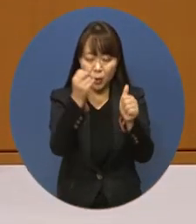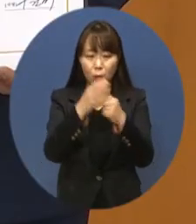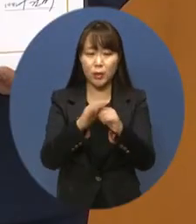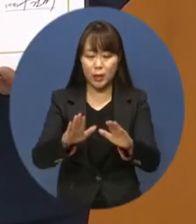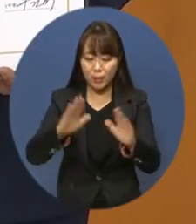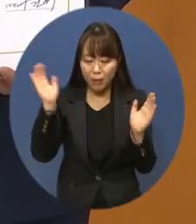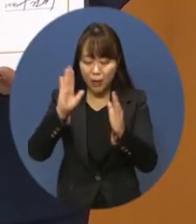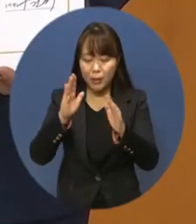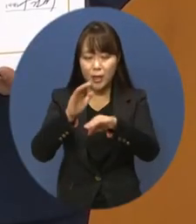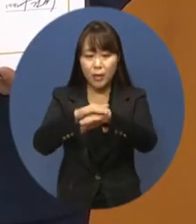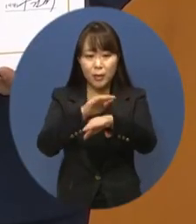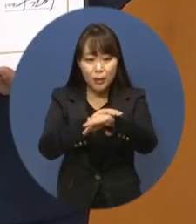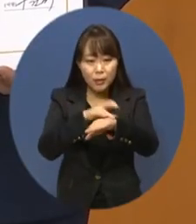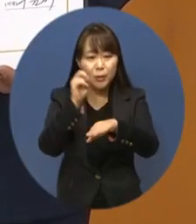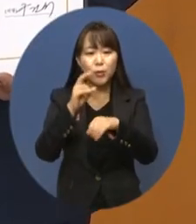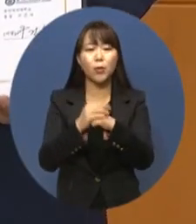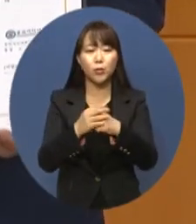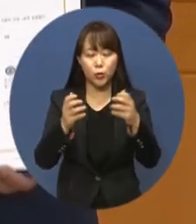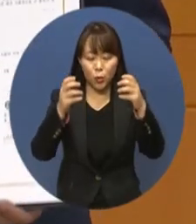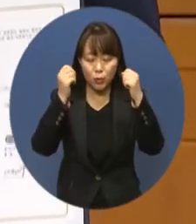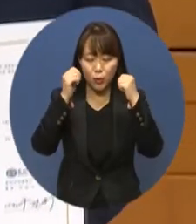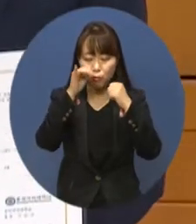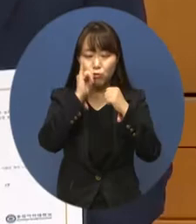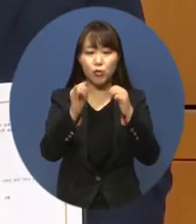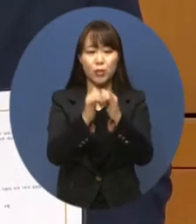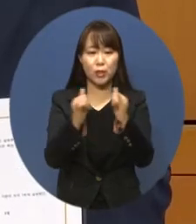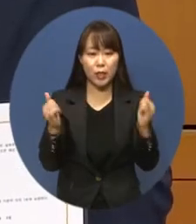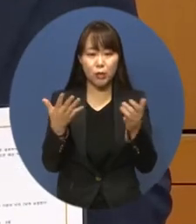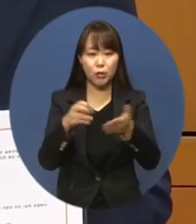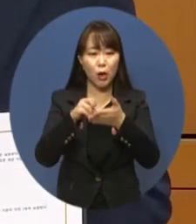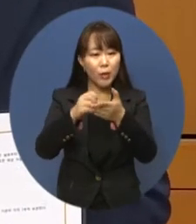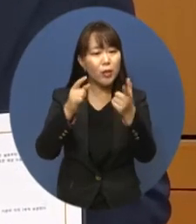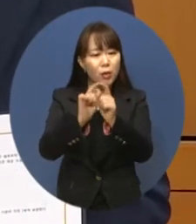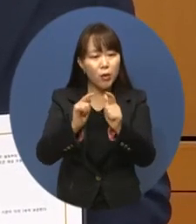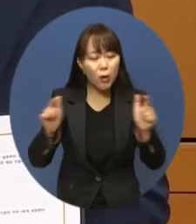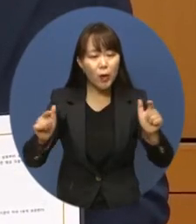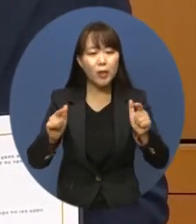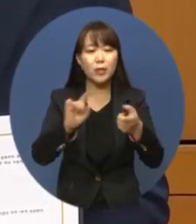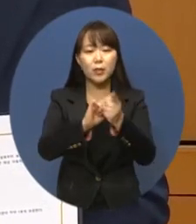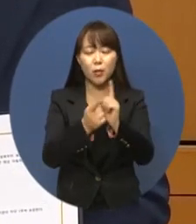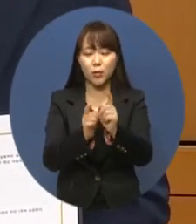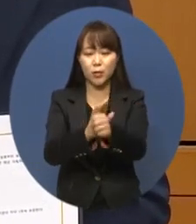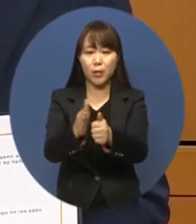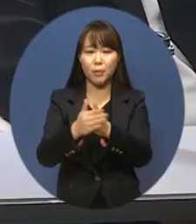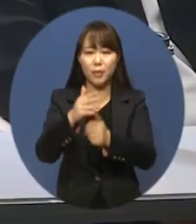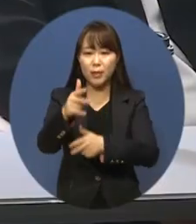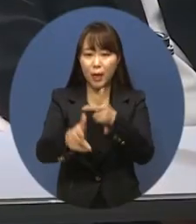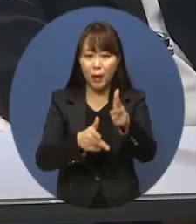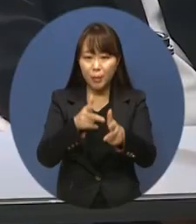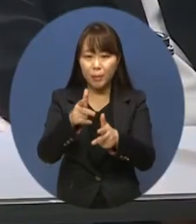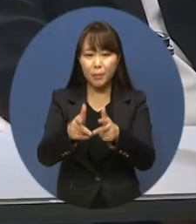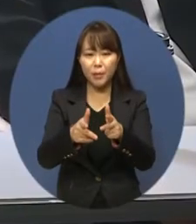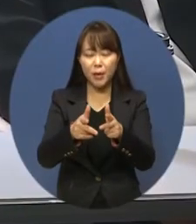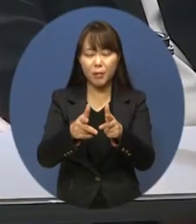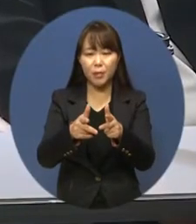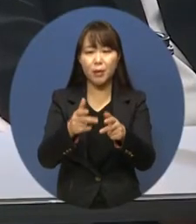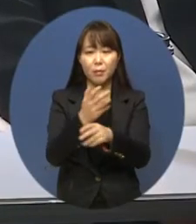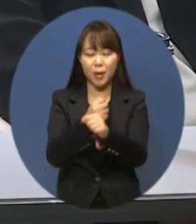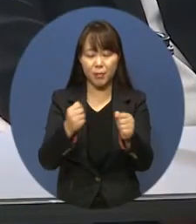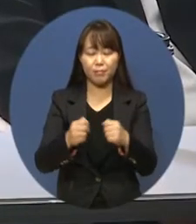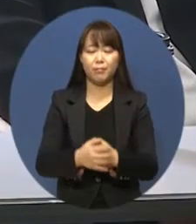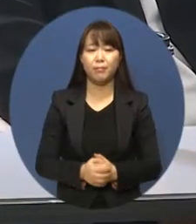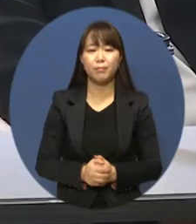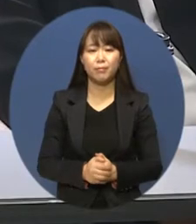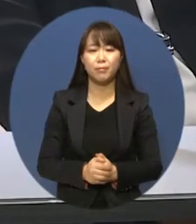재학생 현장 실습, 졸업생 우수 인력 취업 등 다양한 산학협력 사업에 협력하기로 입을